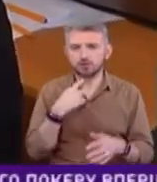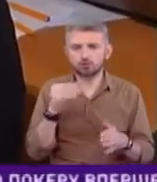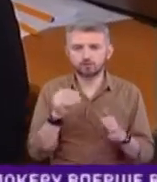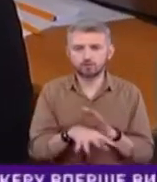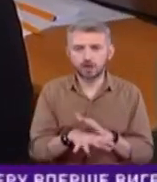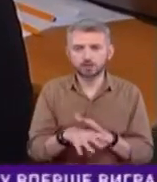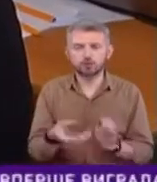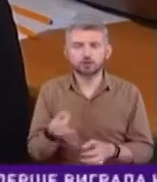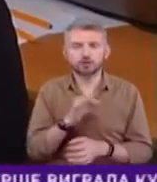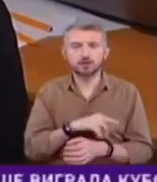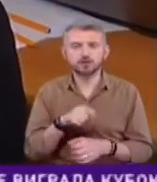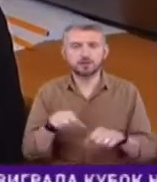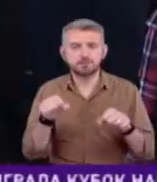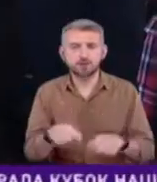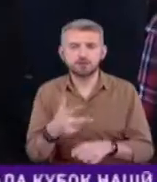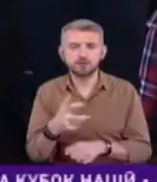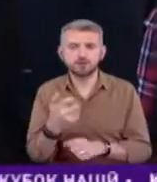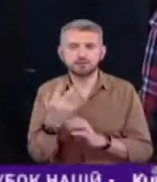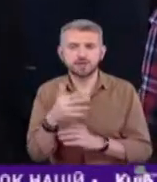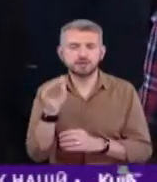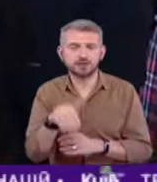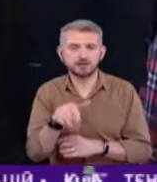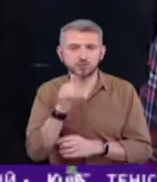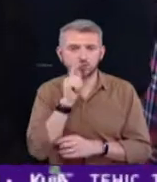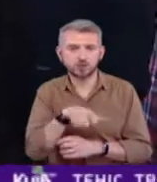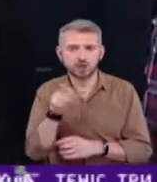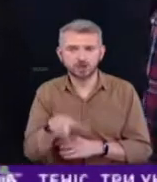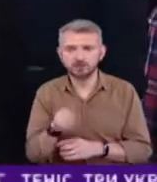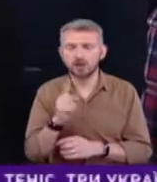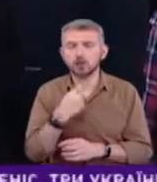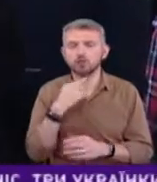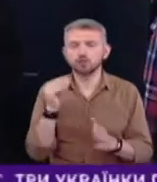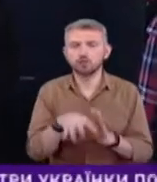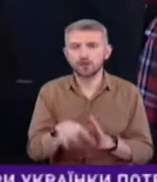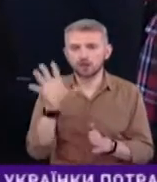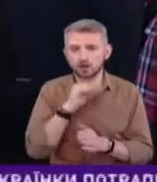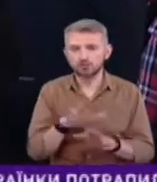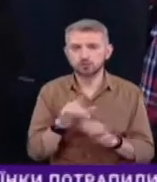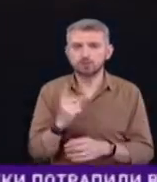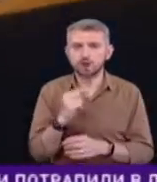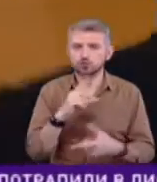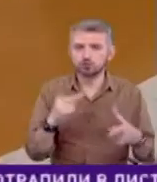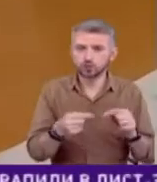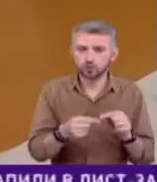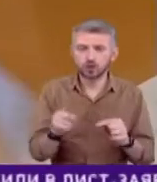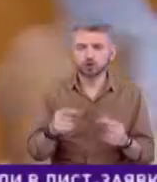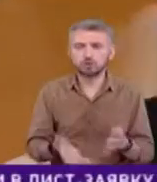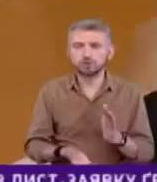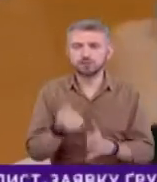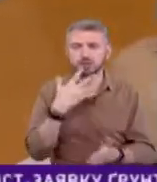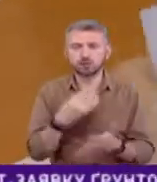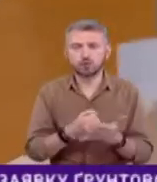голосування. Скористалися цим правом 315 тисяч українців. Але голосувати зможуть лише в першому турі. Аби підтримати